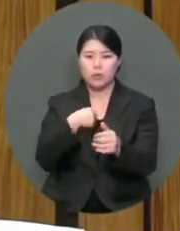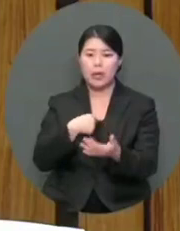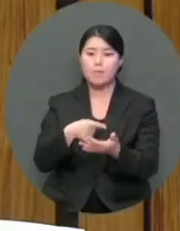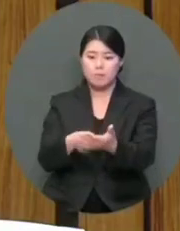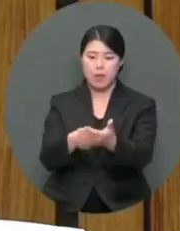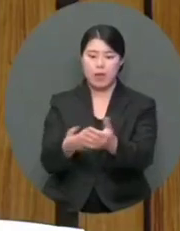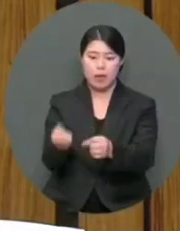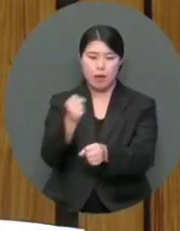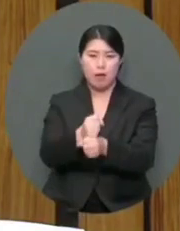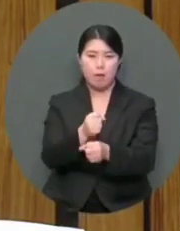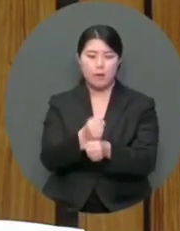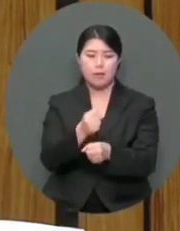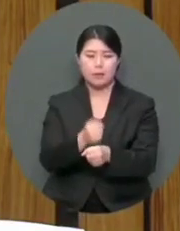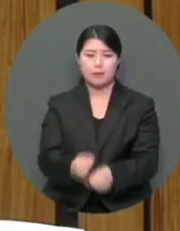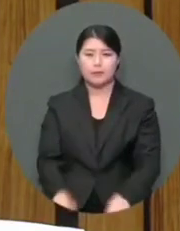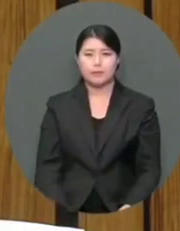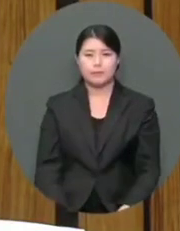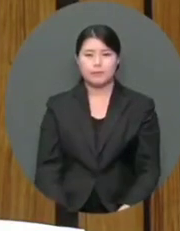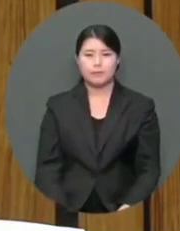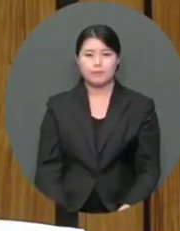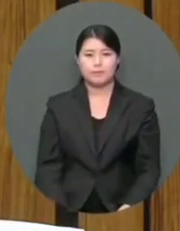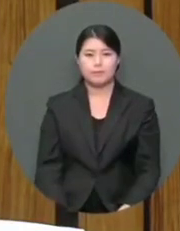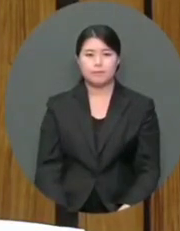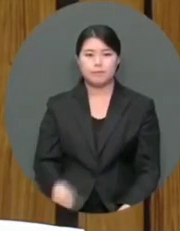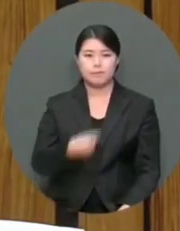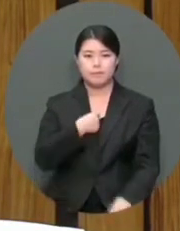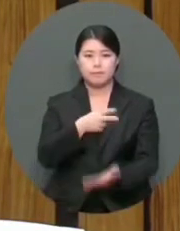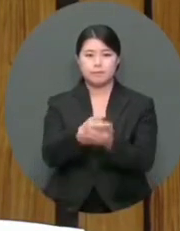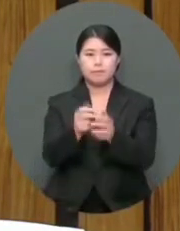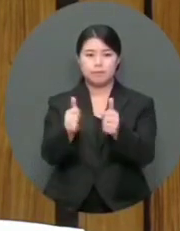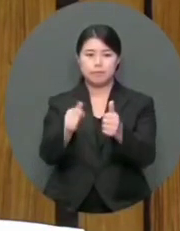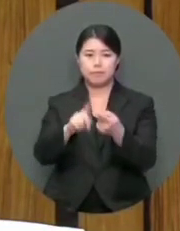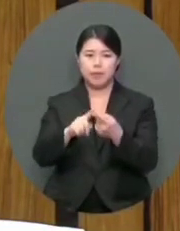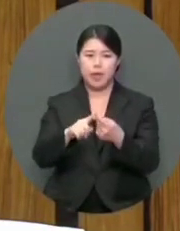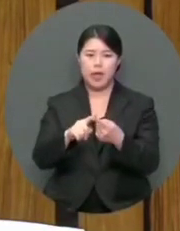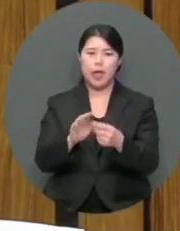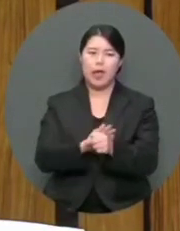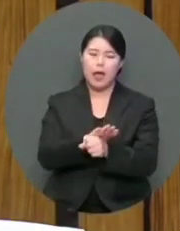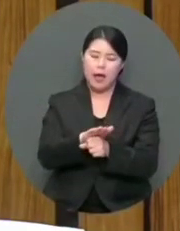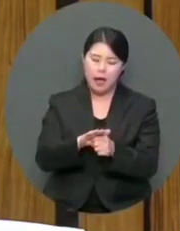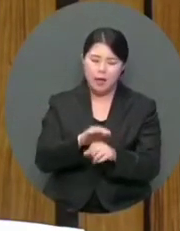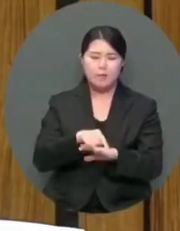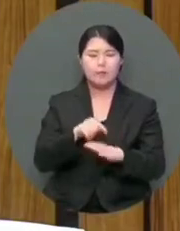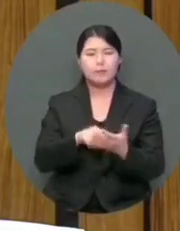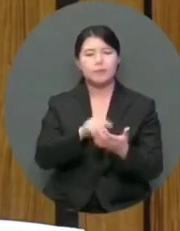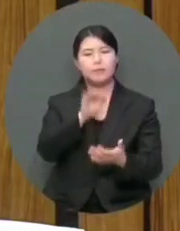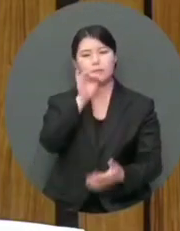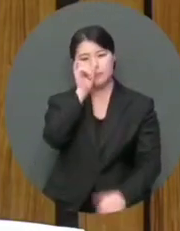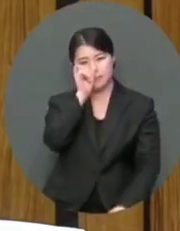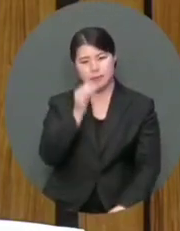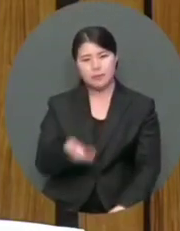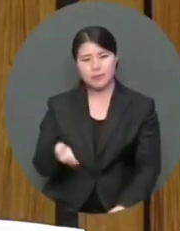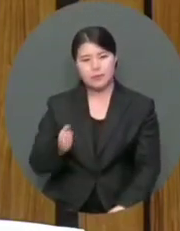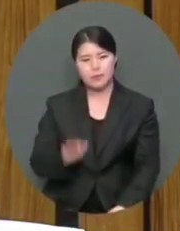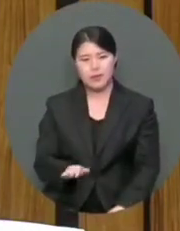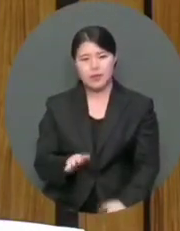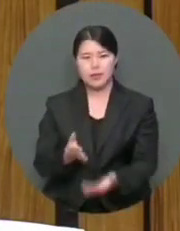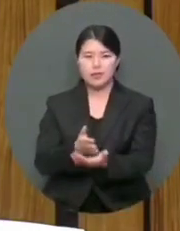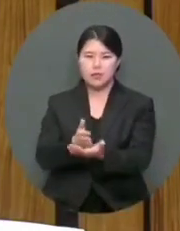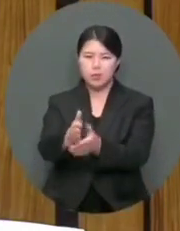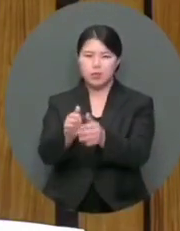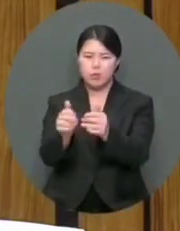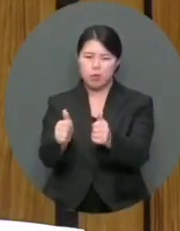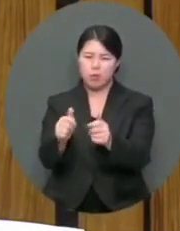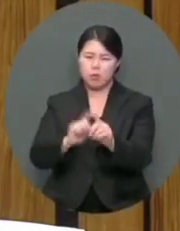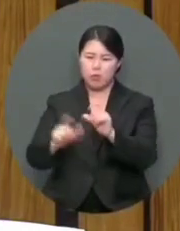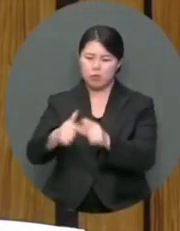만들었습니다. 제가 법원에 대해서 누구보다도 애정을 갖고 있습니다. 그런데 전문 법원은 조금 더 확대할